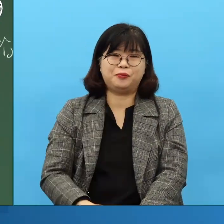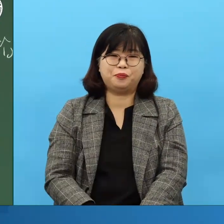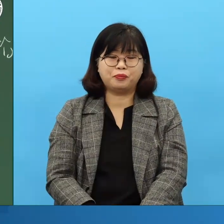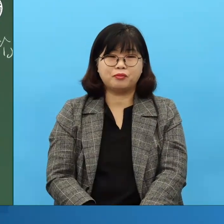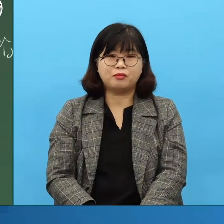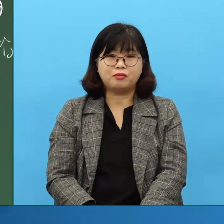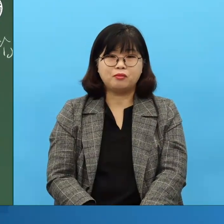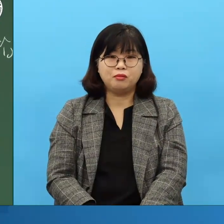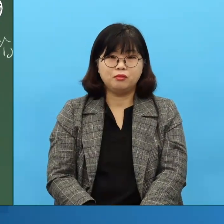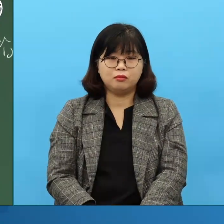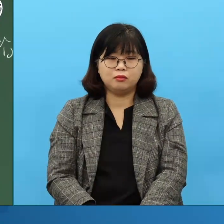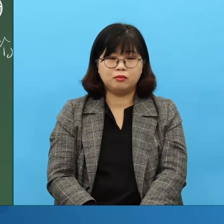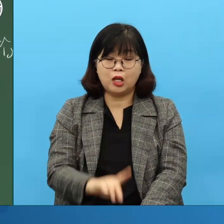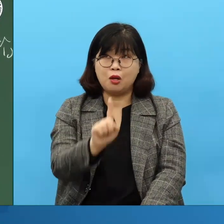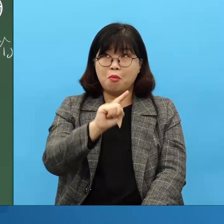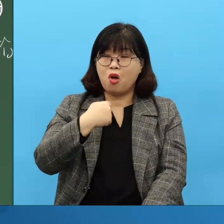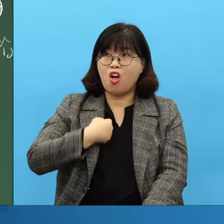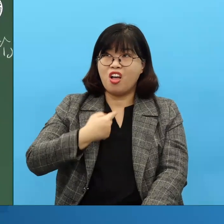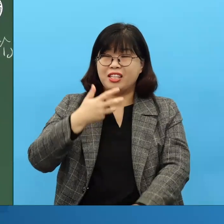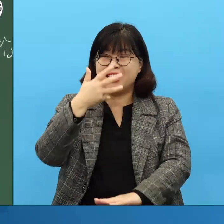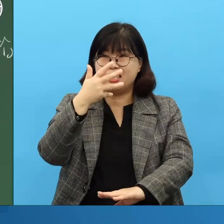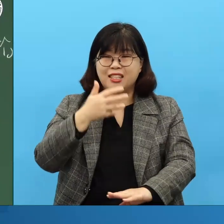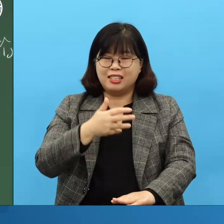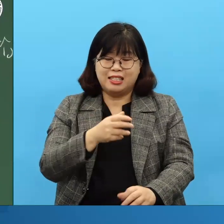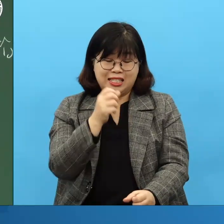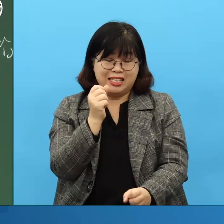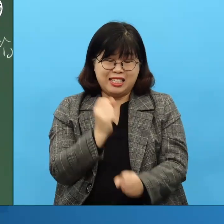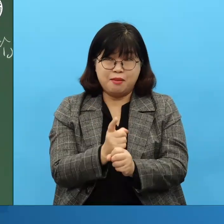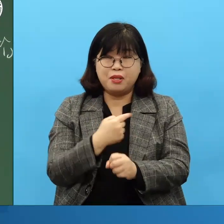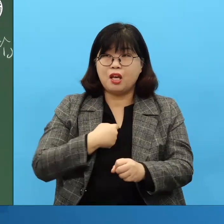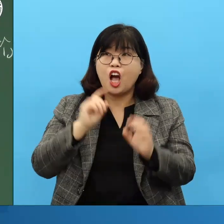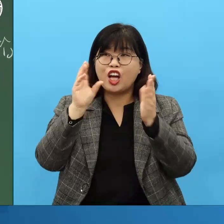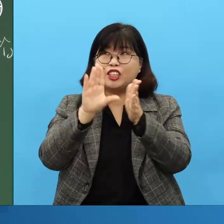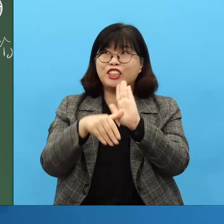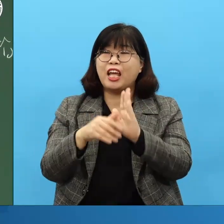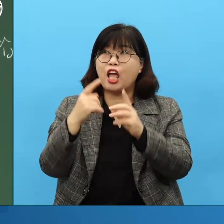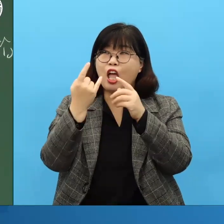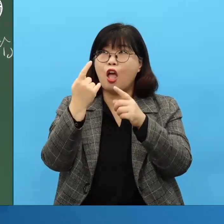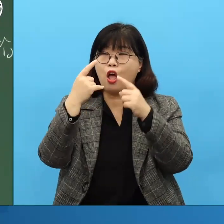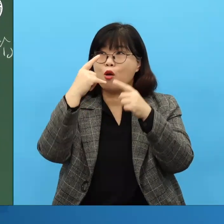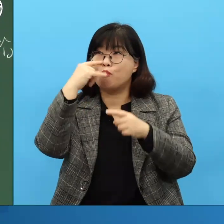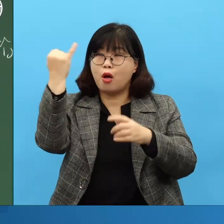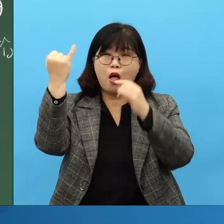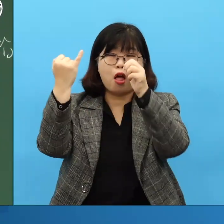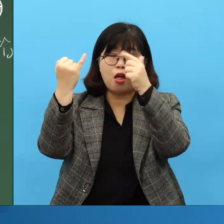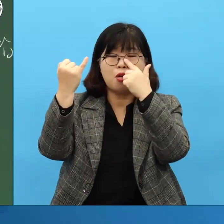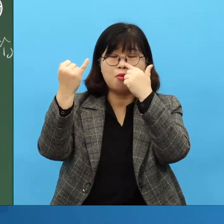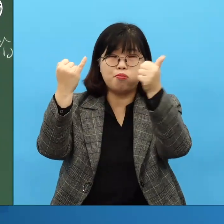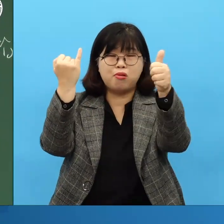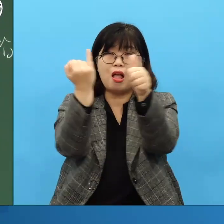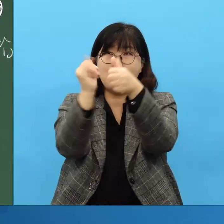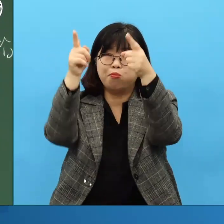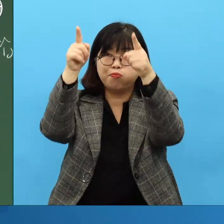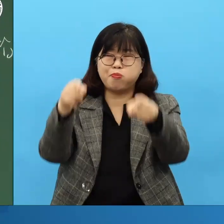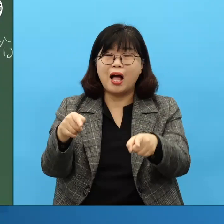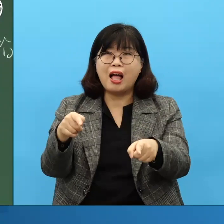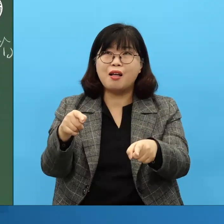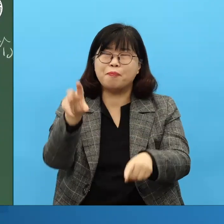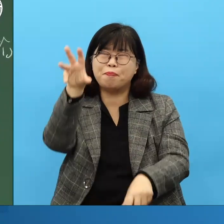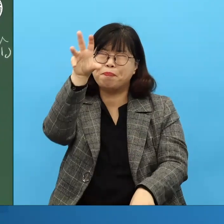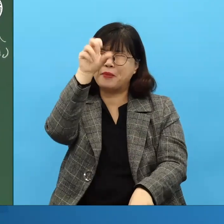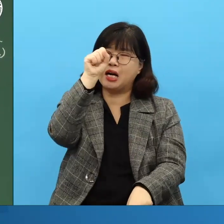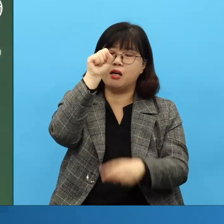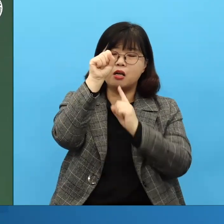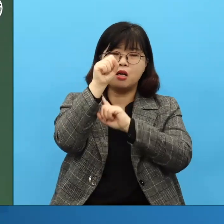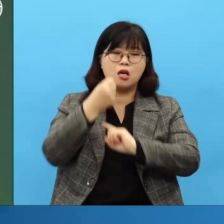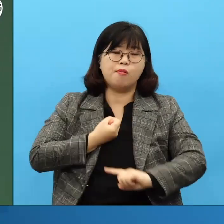착각을 하면서 살아갑니다. In the same way, people are consumed with so many misunderstandings as they live their lives. 하나님의 말씀이 잘 박힌 모처럼